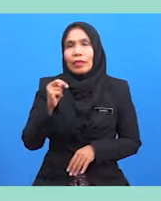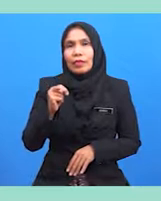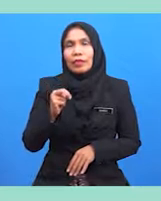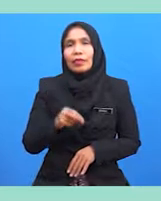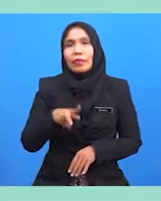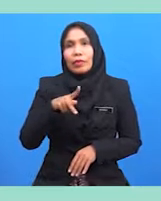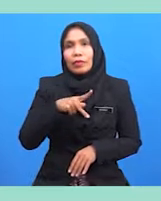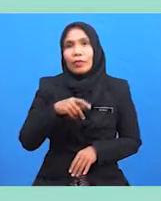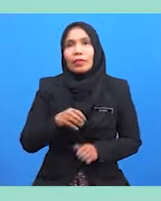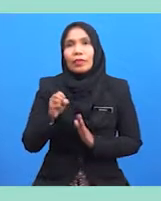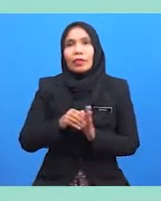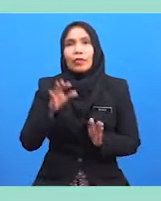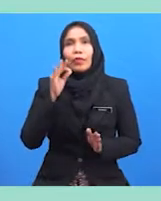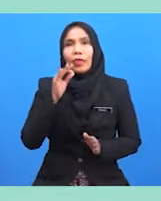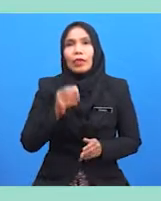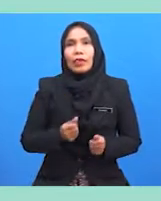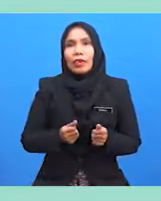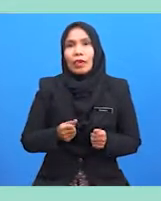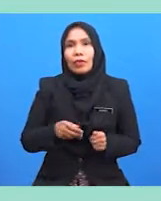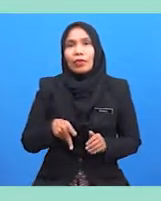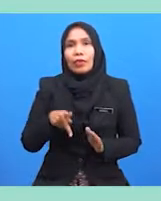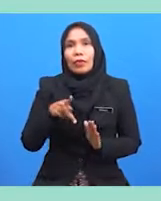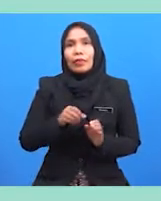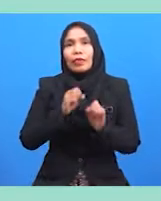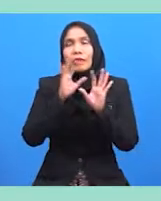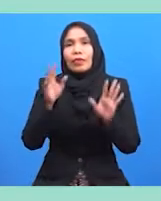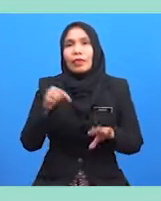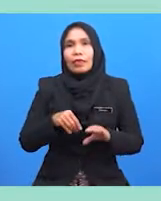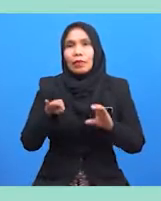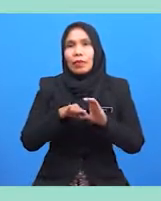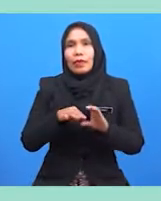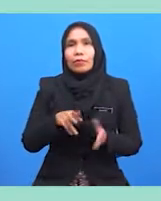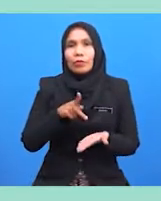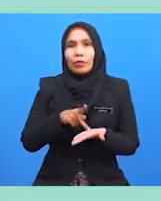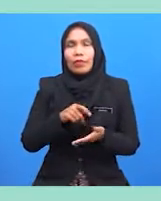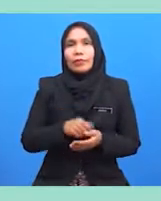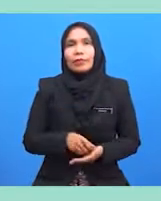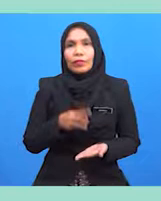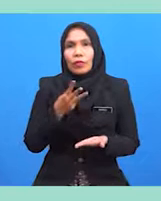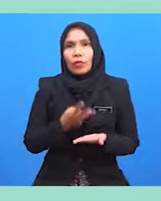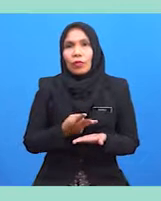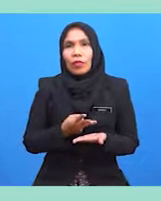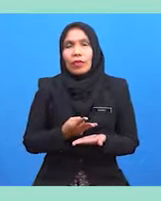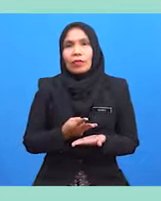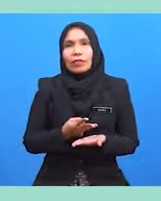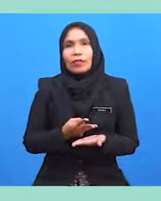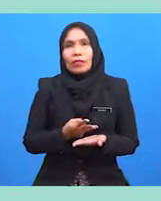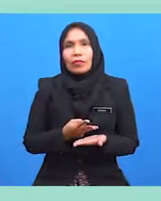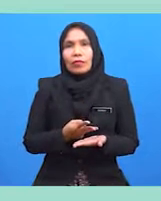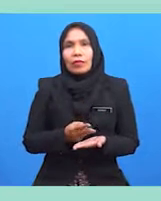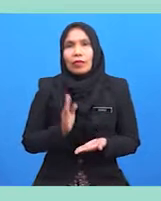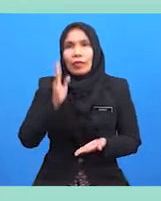Wang dalam akaun penjelasan ini akan digunakan untuk membayar hutang antara